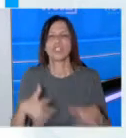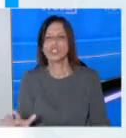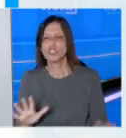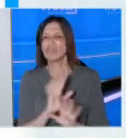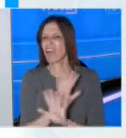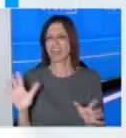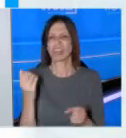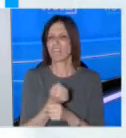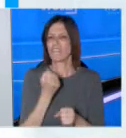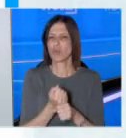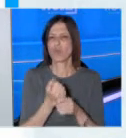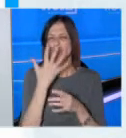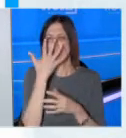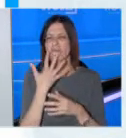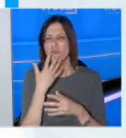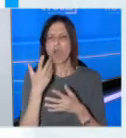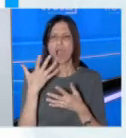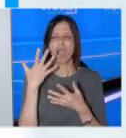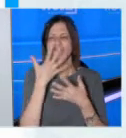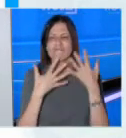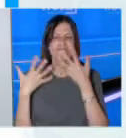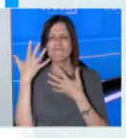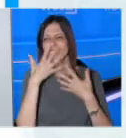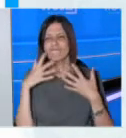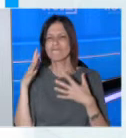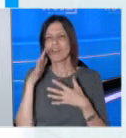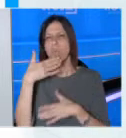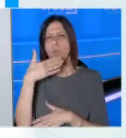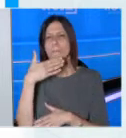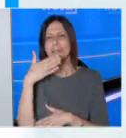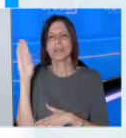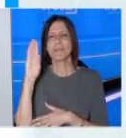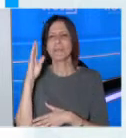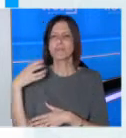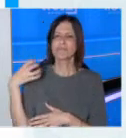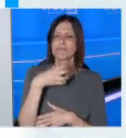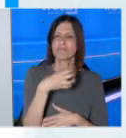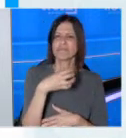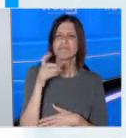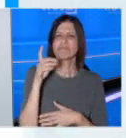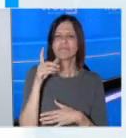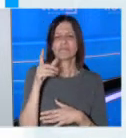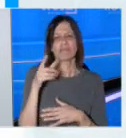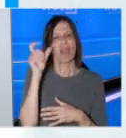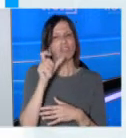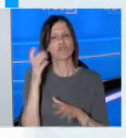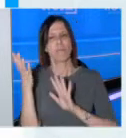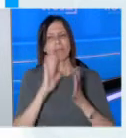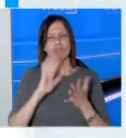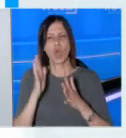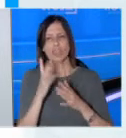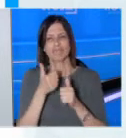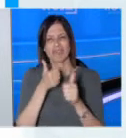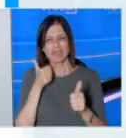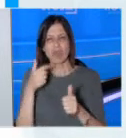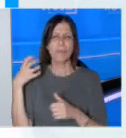היעדר תפקוד ומבוכה לאומית. נתניהו ממנה אנשים בינוניים, שבתורם ממנים אנשים בינוניים. תהליך